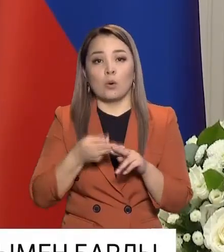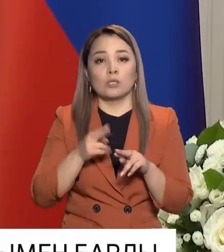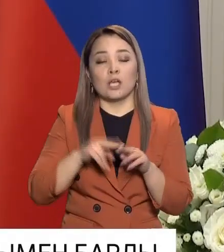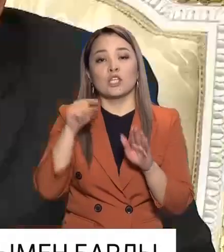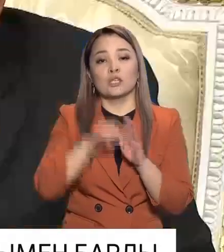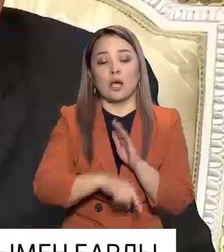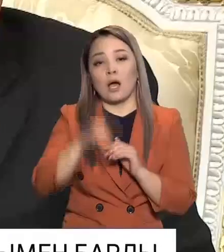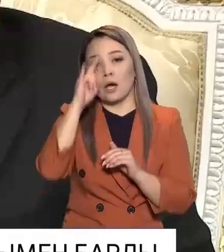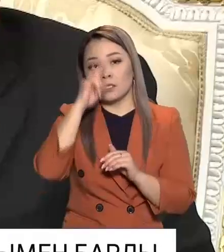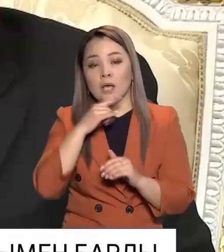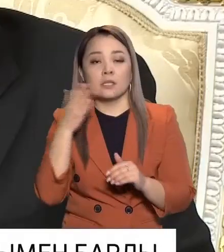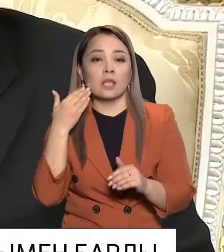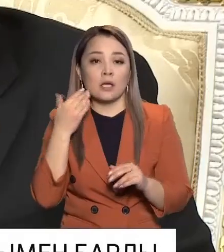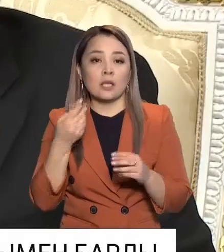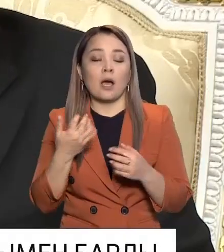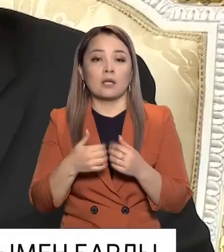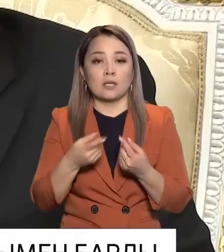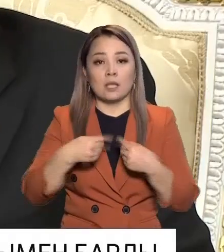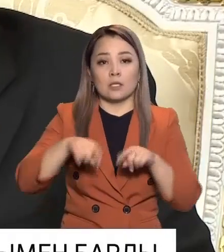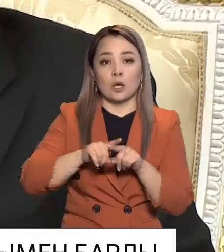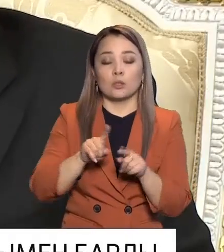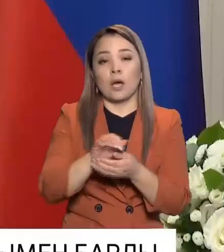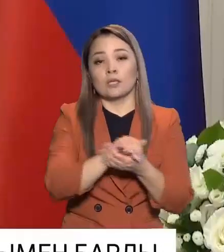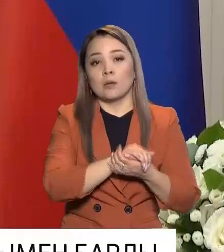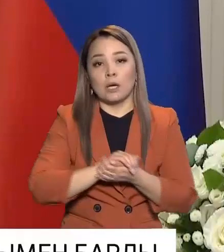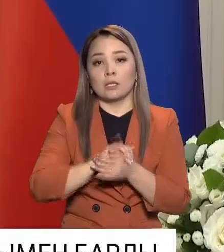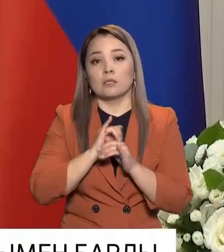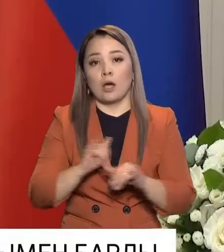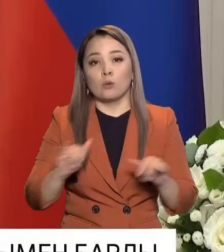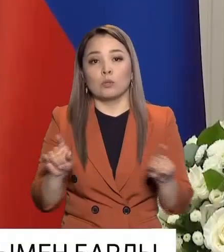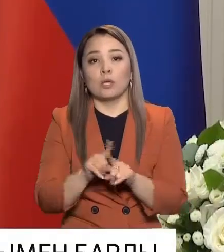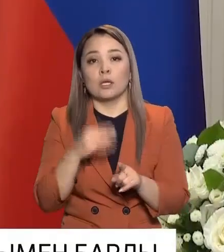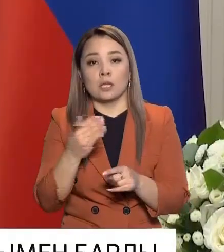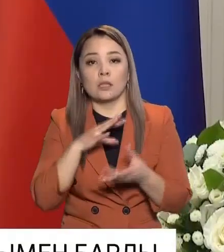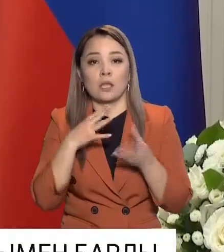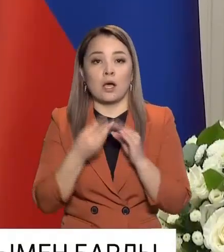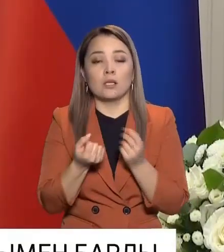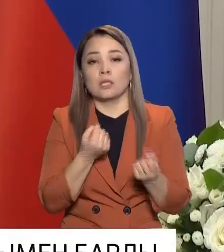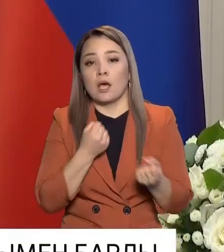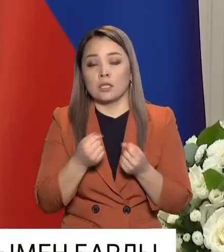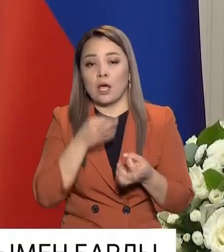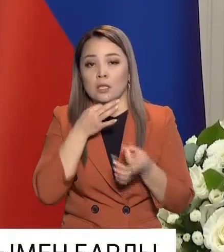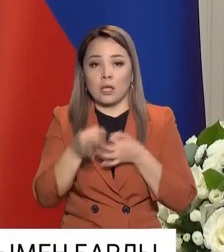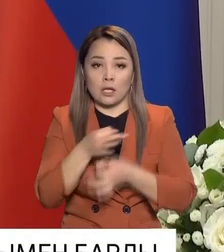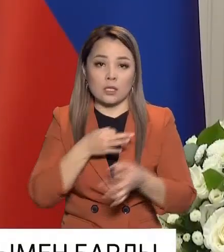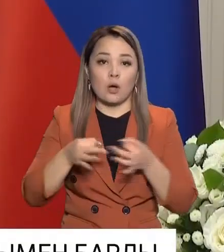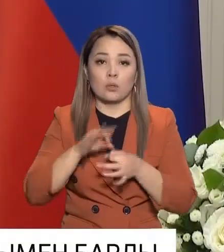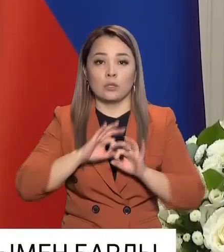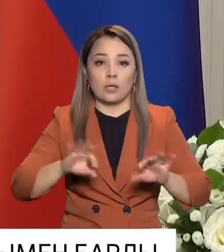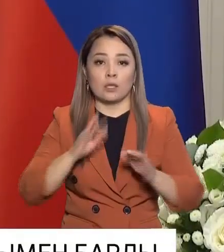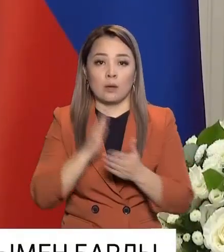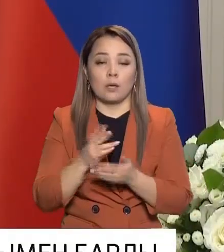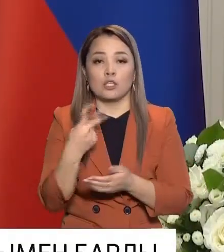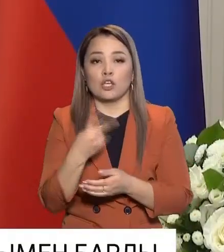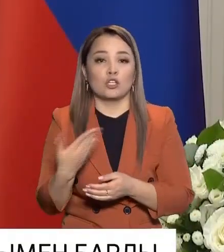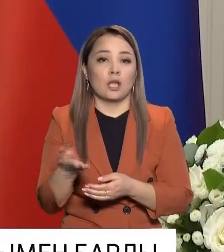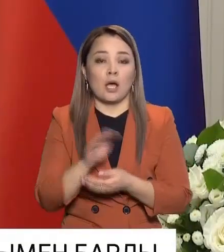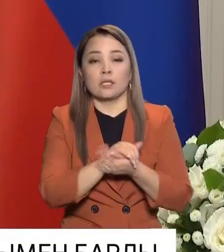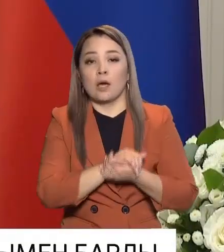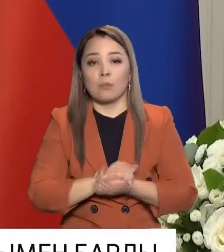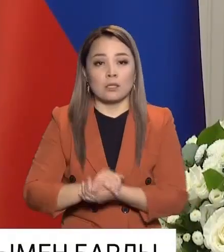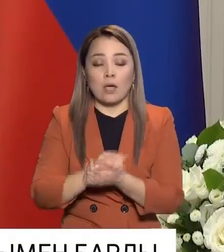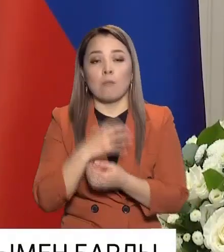ішінде Қазақстан мен Татарстан арасындағы ынтымақтастықты дамыту және нығайту жөнінде сөйлестік. Екі жақты ынтымақтастыққа